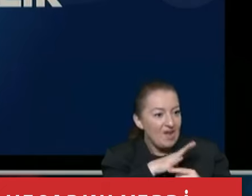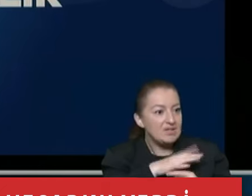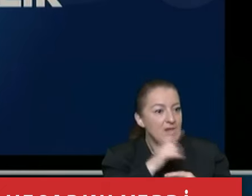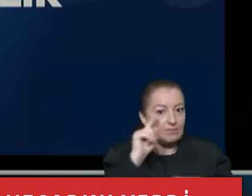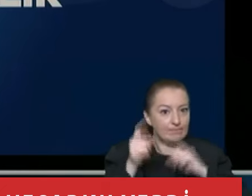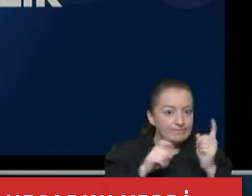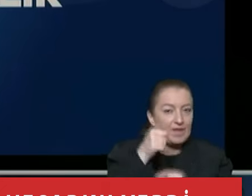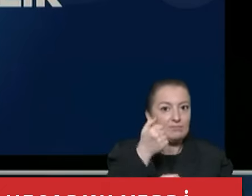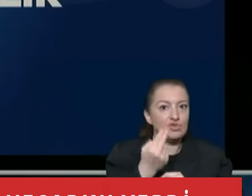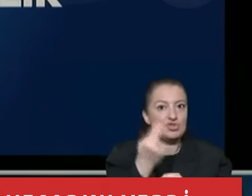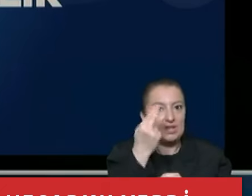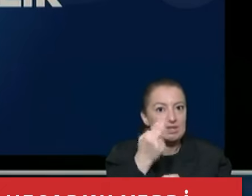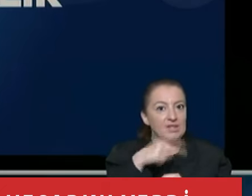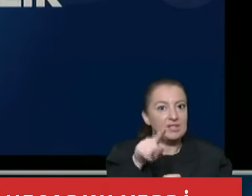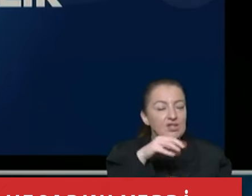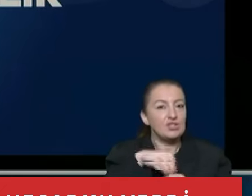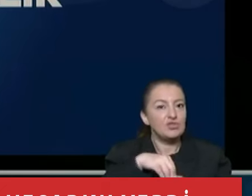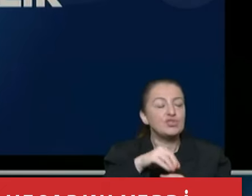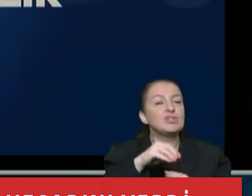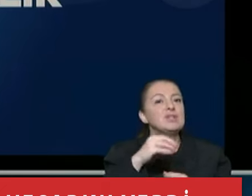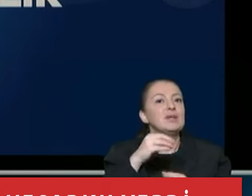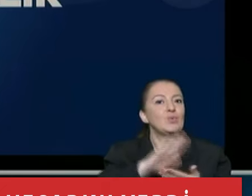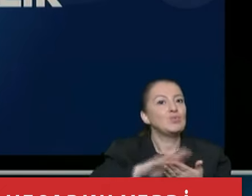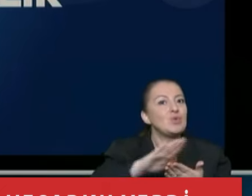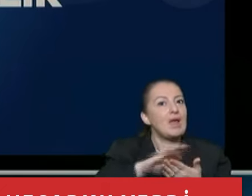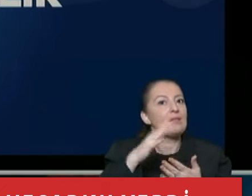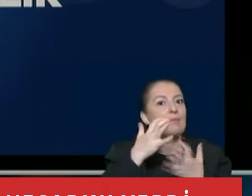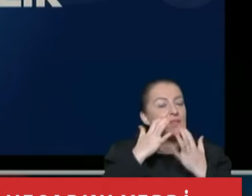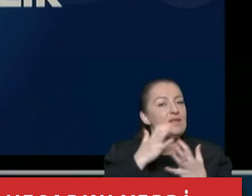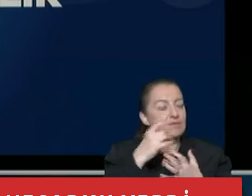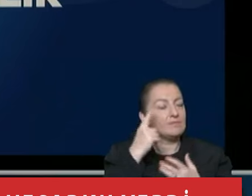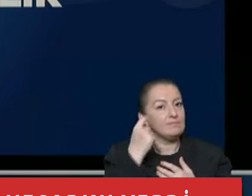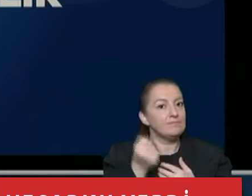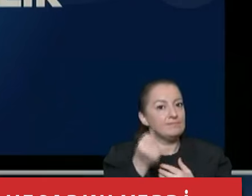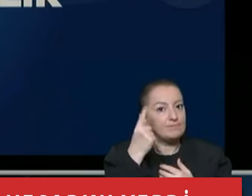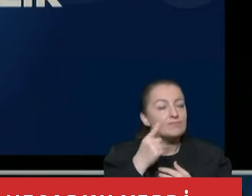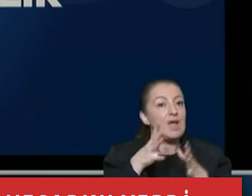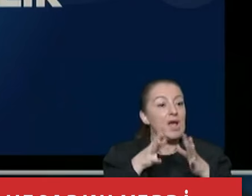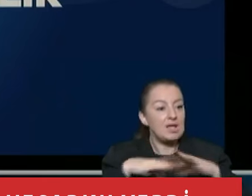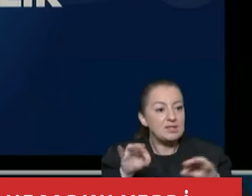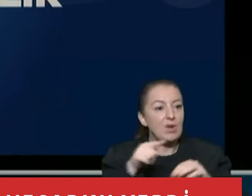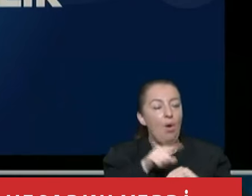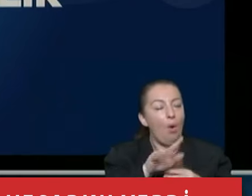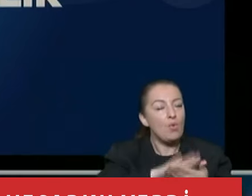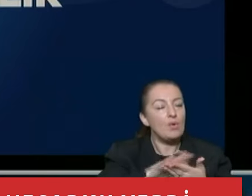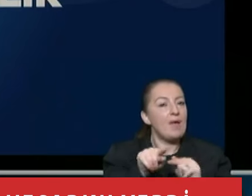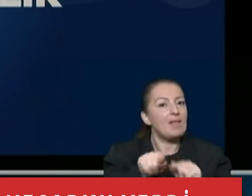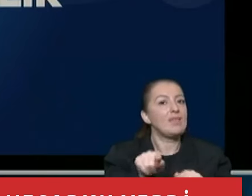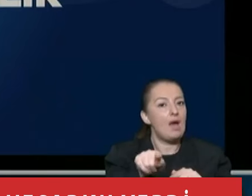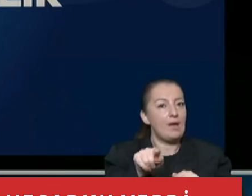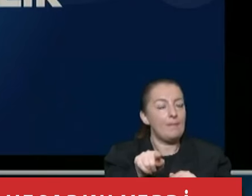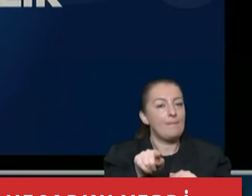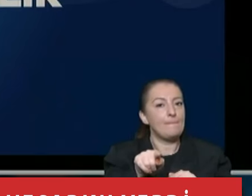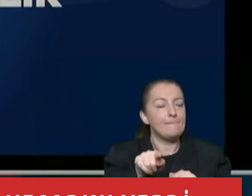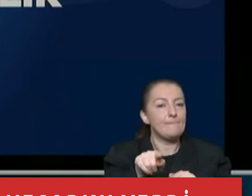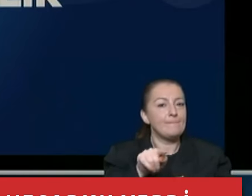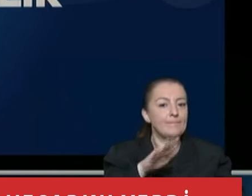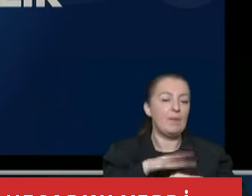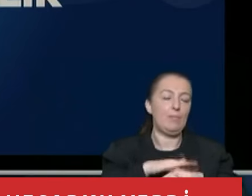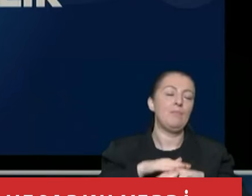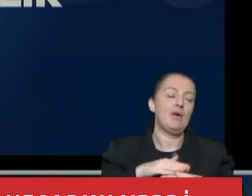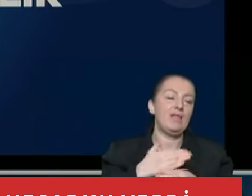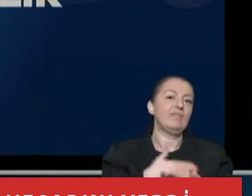için iyileştirme önerileri geliştirildi hazırlanan aksiyon planı ile iyileştirmelerin Takibi de sağlanmaya aktif bir şekilde